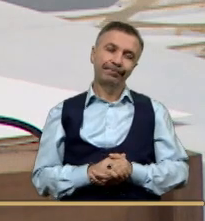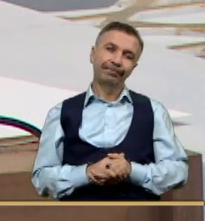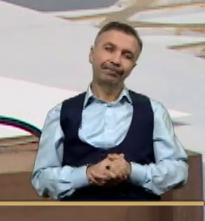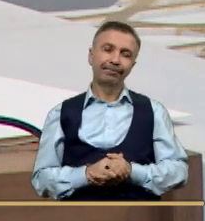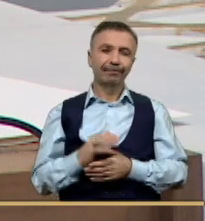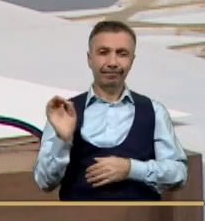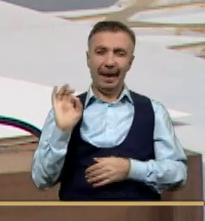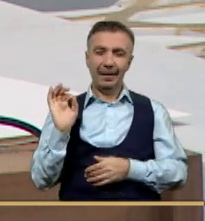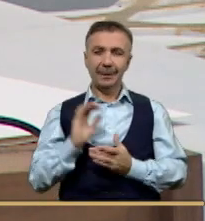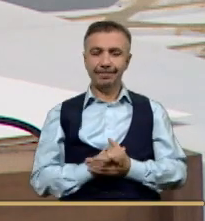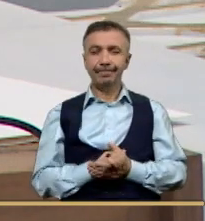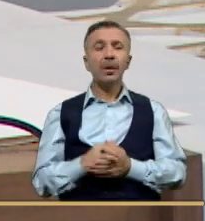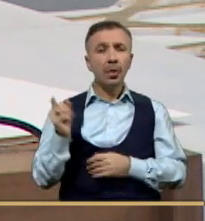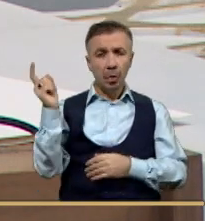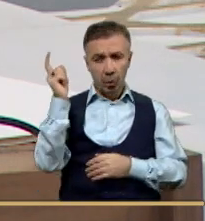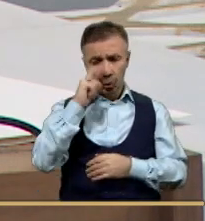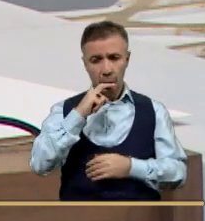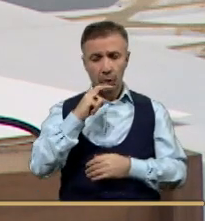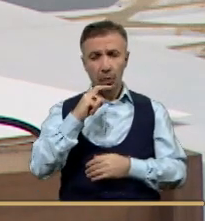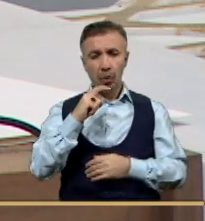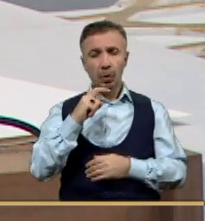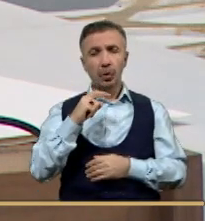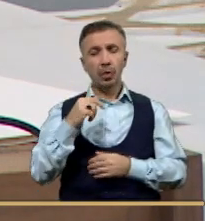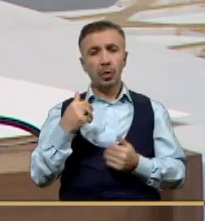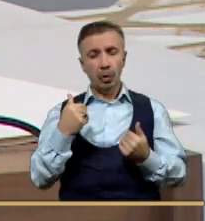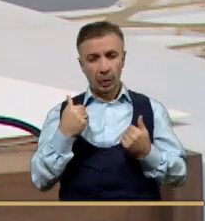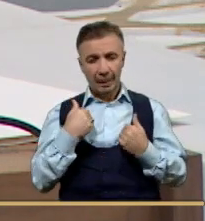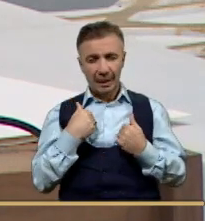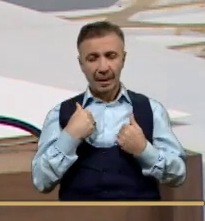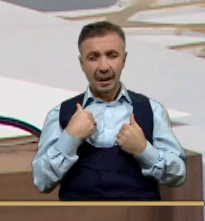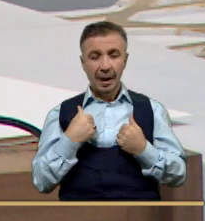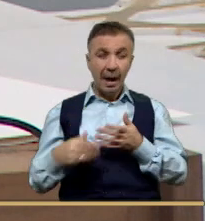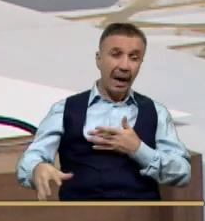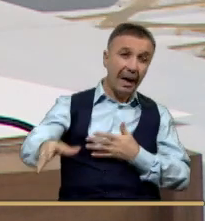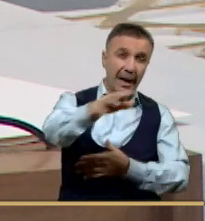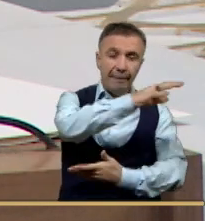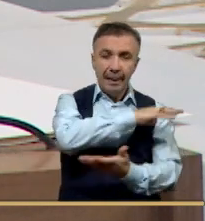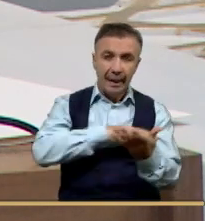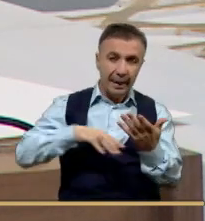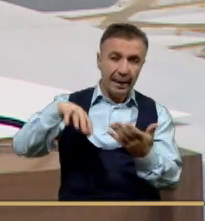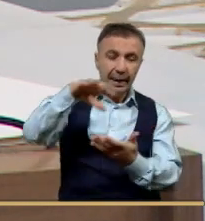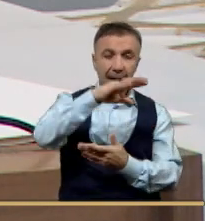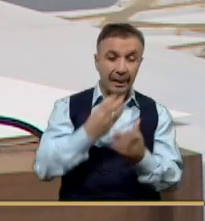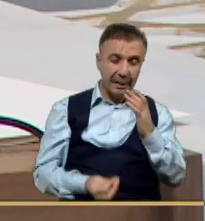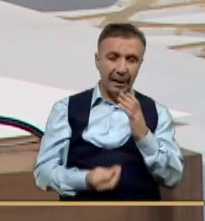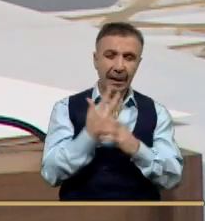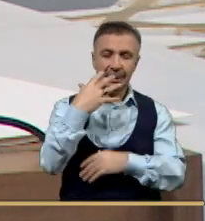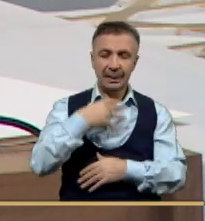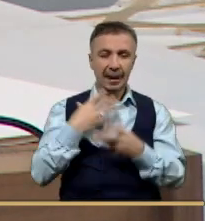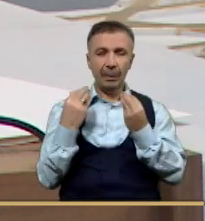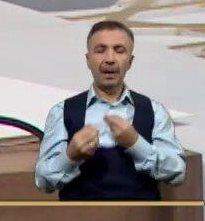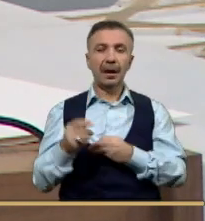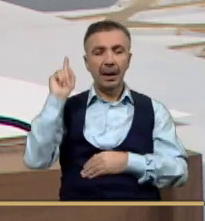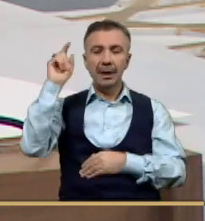Evet. Çünkü ben alemlerin Rabbi olan Allah'tan korkarım dedi. Ve